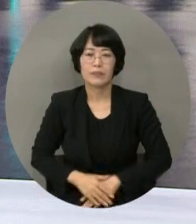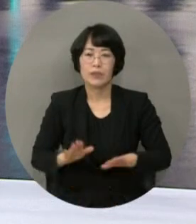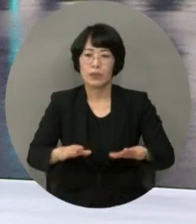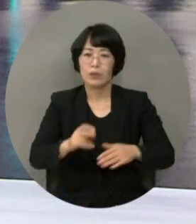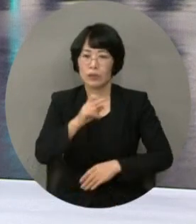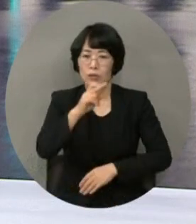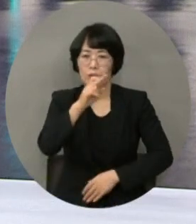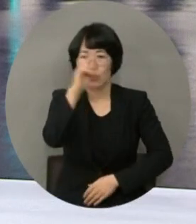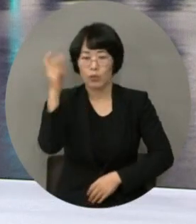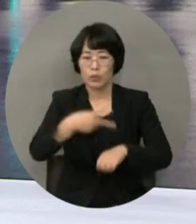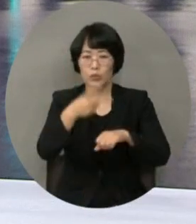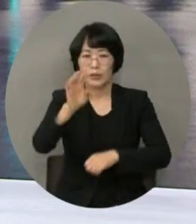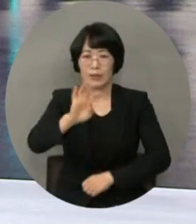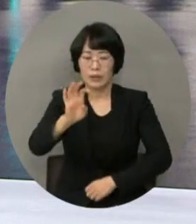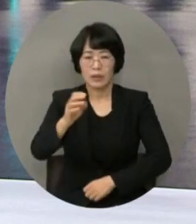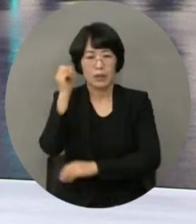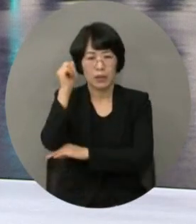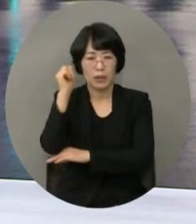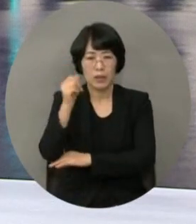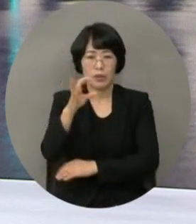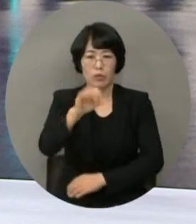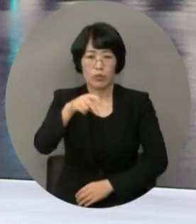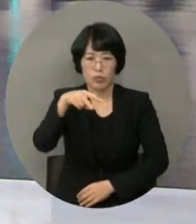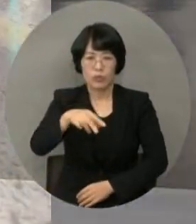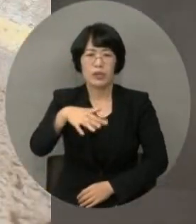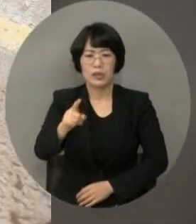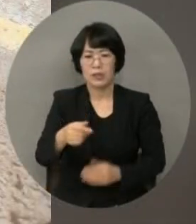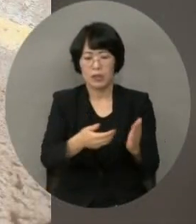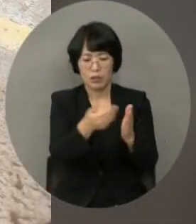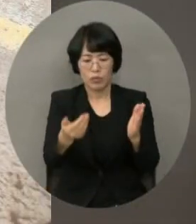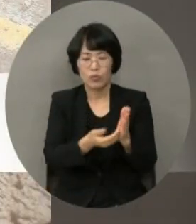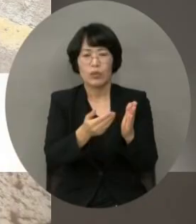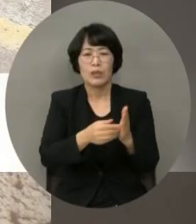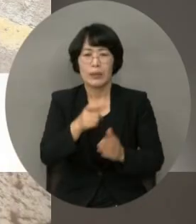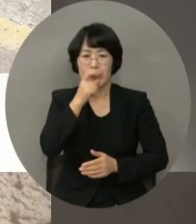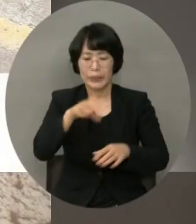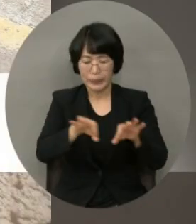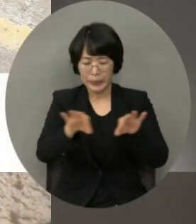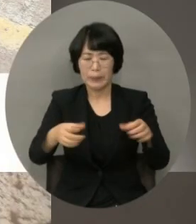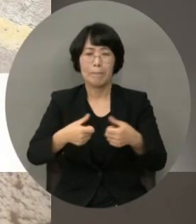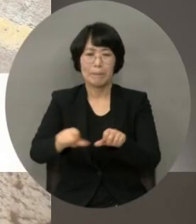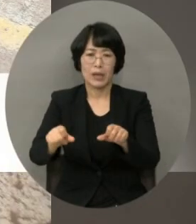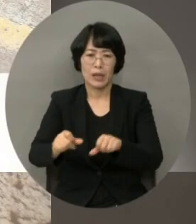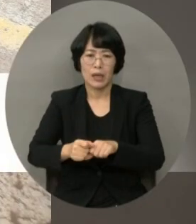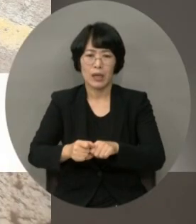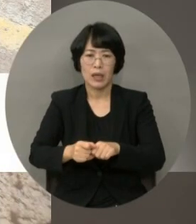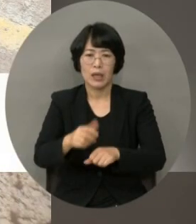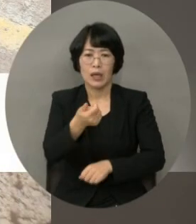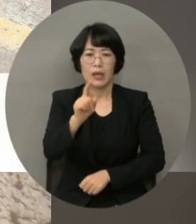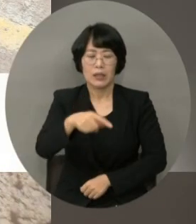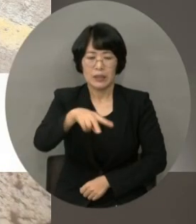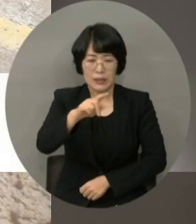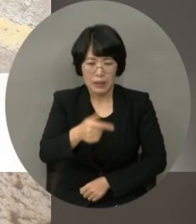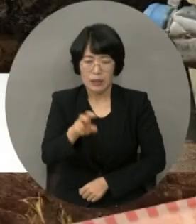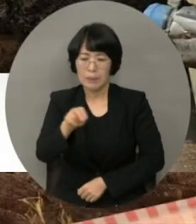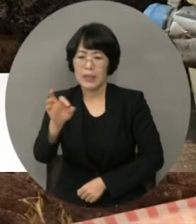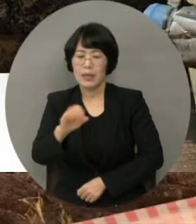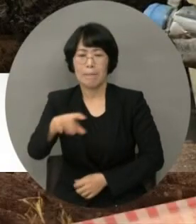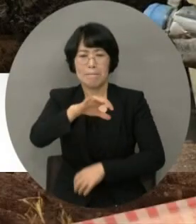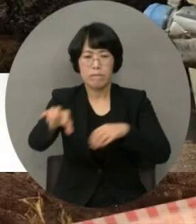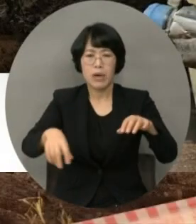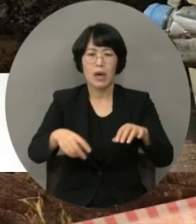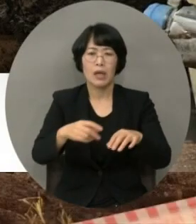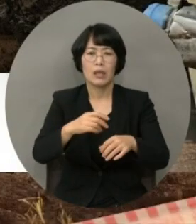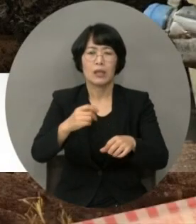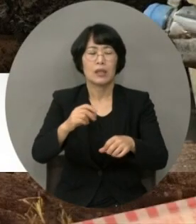오늘 오후 2시 40분 쯤 영암군 율치 저수지 인근 상수 관로가 파손되면서 학산면 미암면 1대 200여